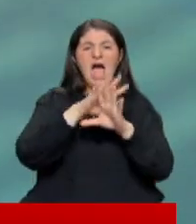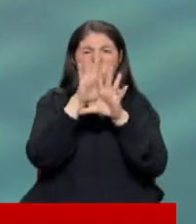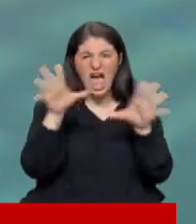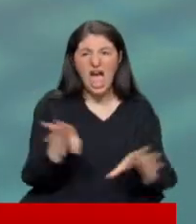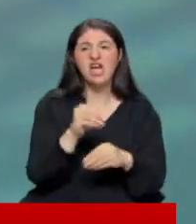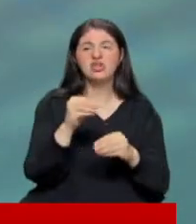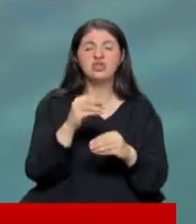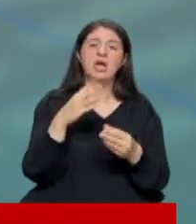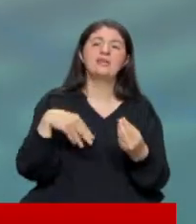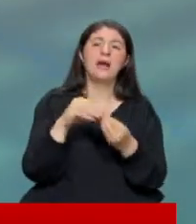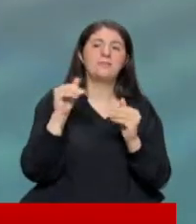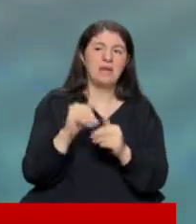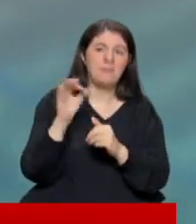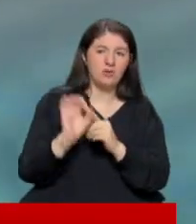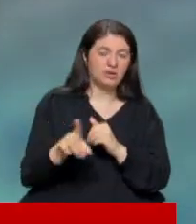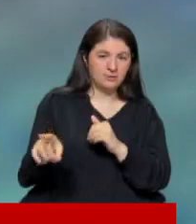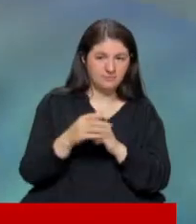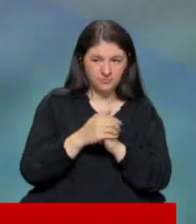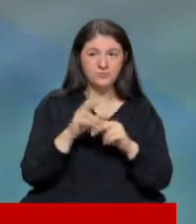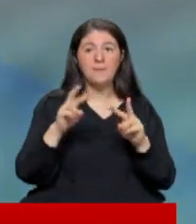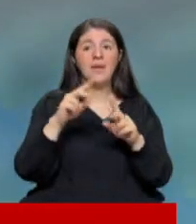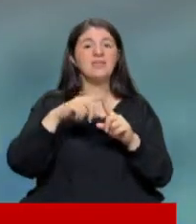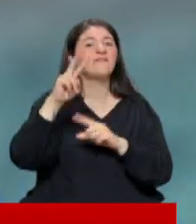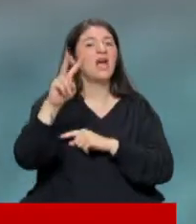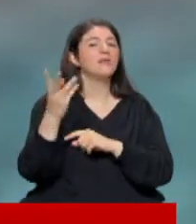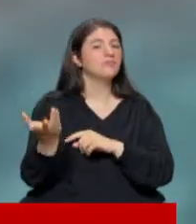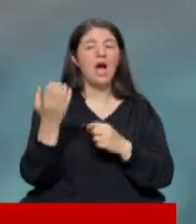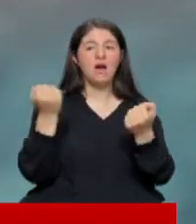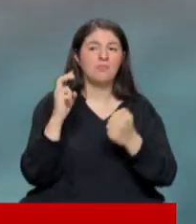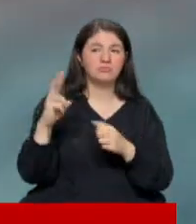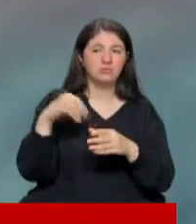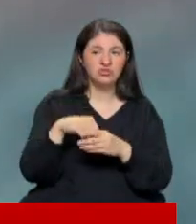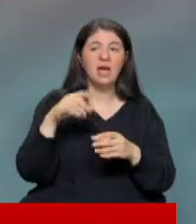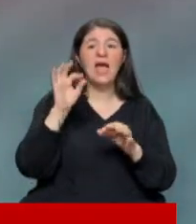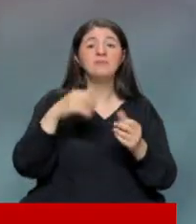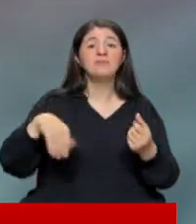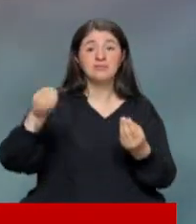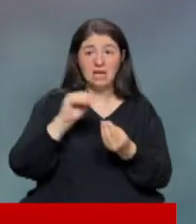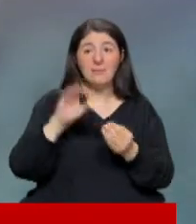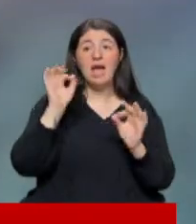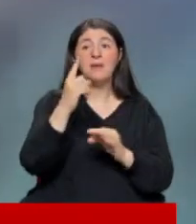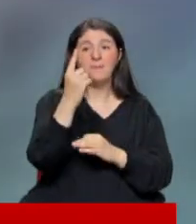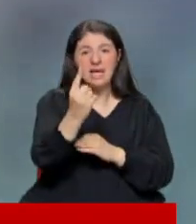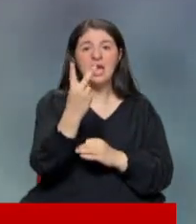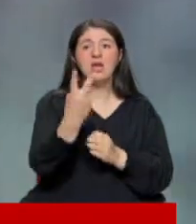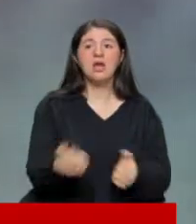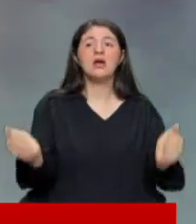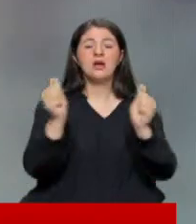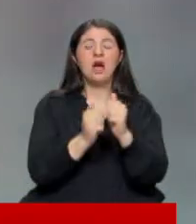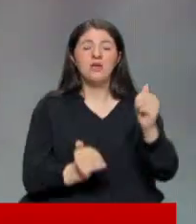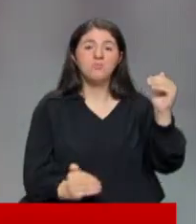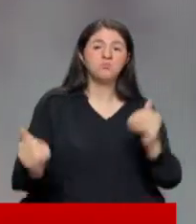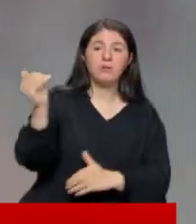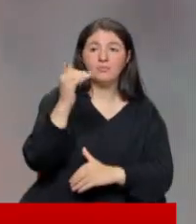ipliğe kadar her şeye zam gelmeye başladı MTV hem zam geldi Hem de bir kerelik iki kat